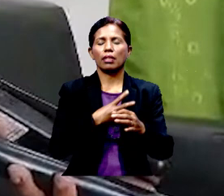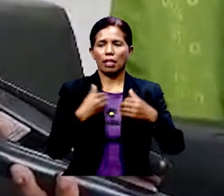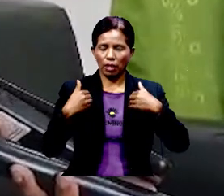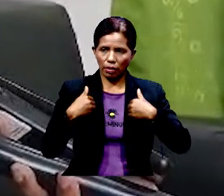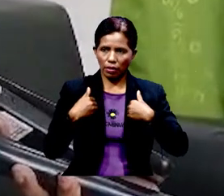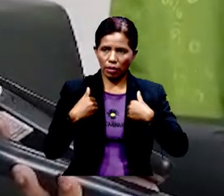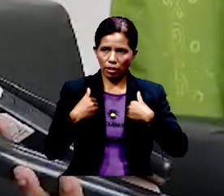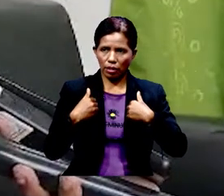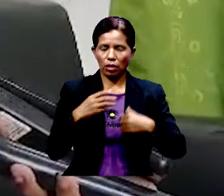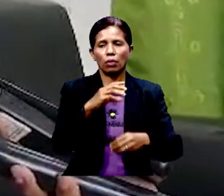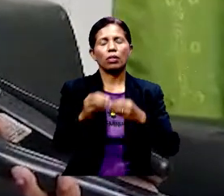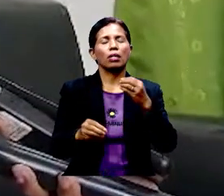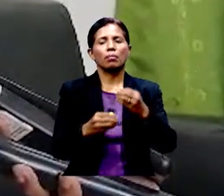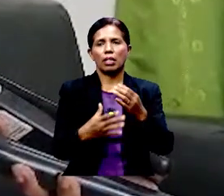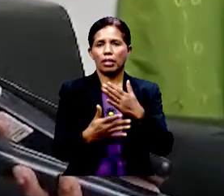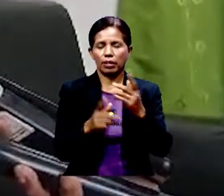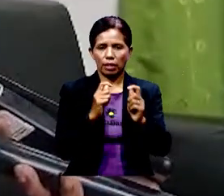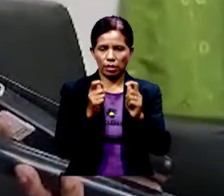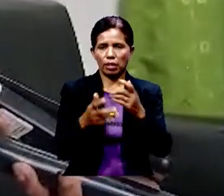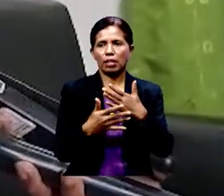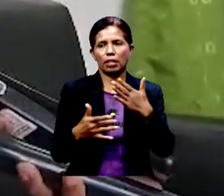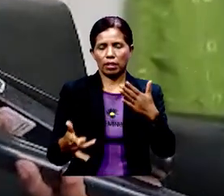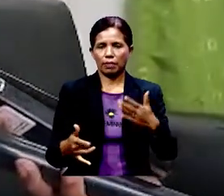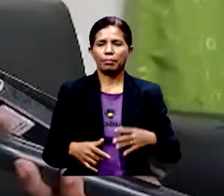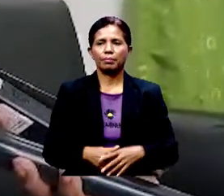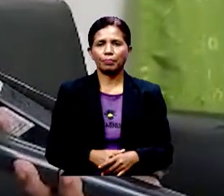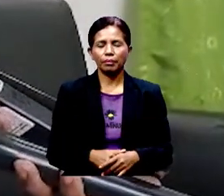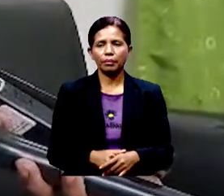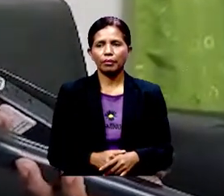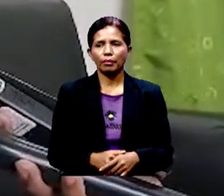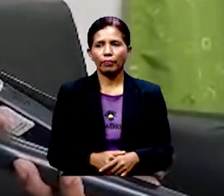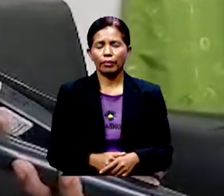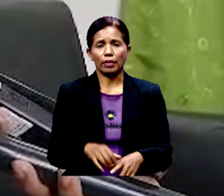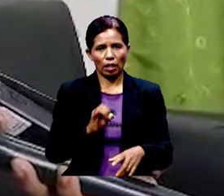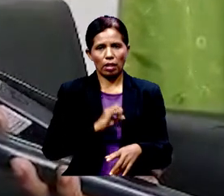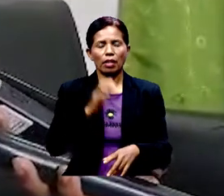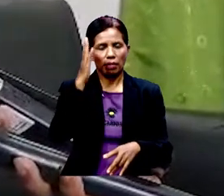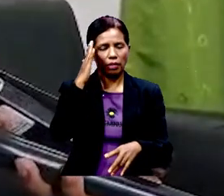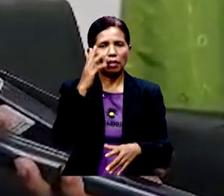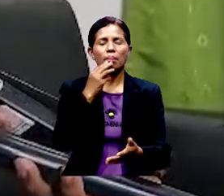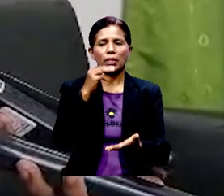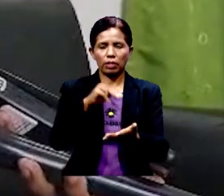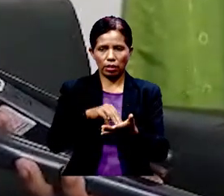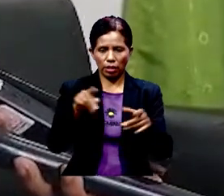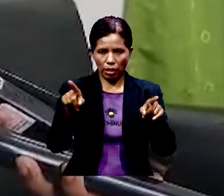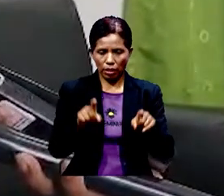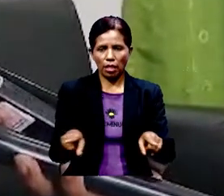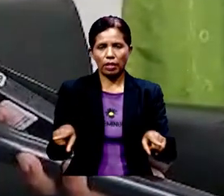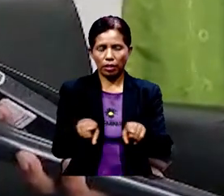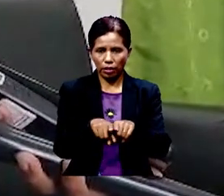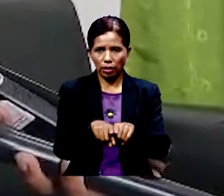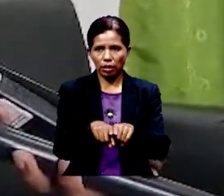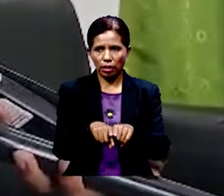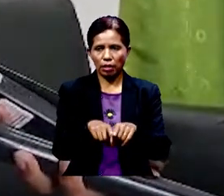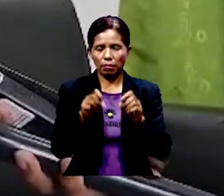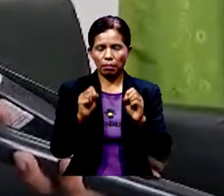ba kimia dararit restu ne bele ne bele lau hila dit ne neba haone a mensaje yang sini bele